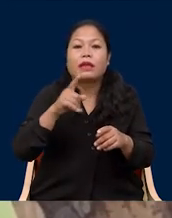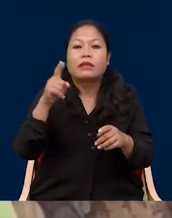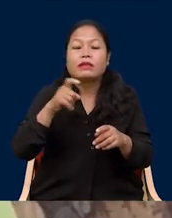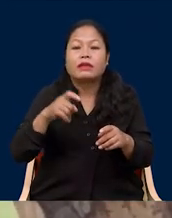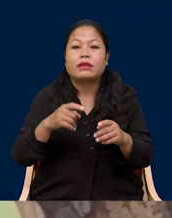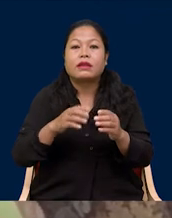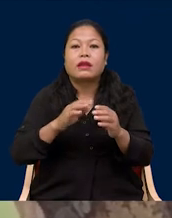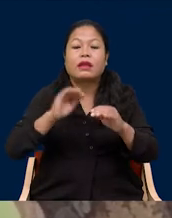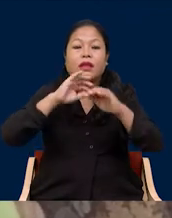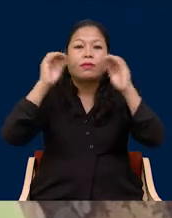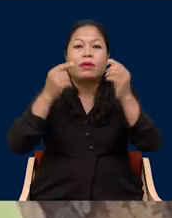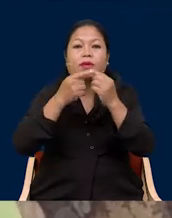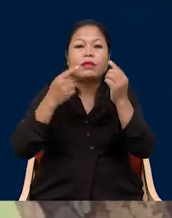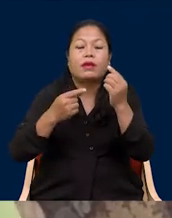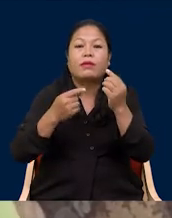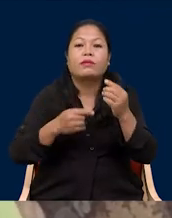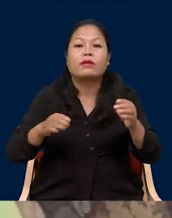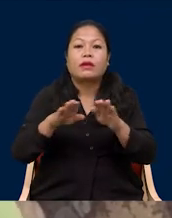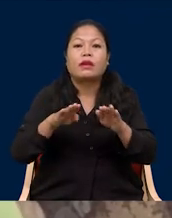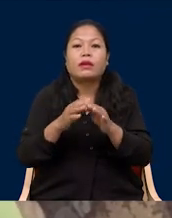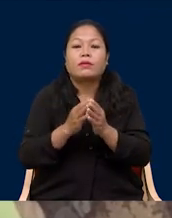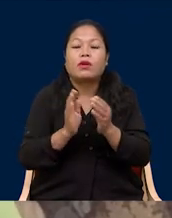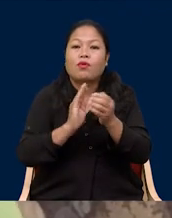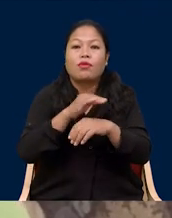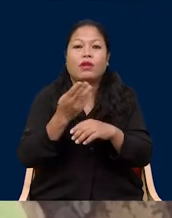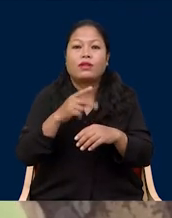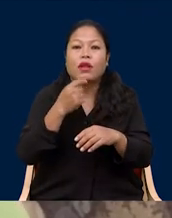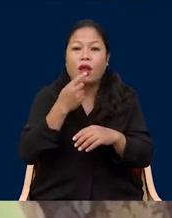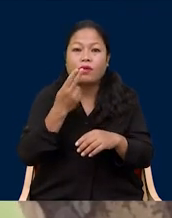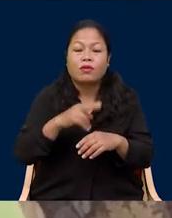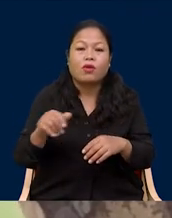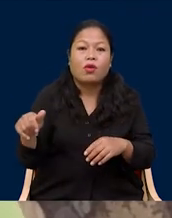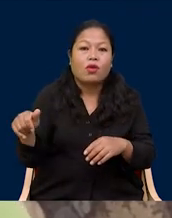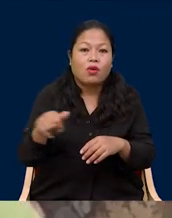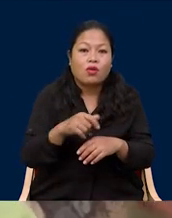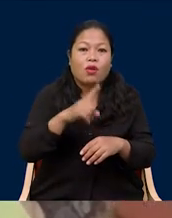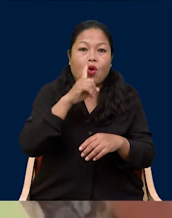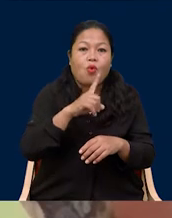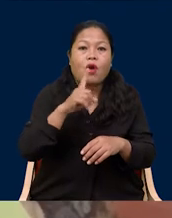1.5 डिग्री सेल्सियससम्म हामीले वायुमण्डलीय तापक्रम वृद्धिलाई चाहिँ लिमिट गर्ने, त्यहाँभन्दा बढी बढ्न नदिने भनेका